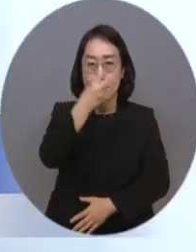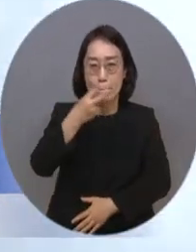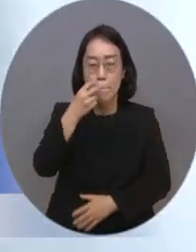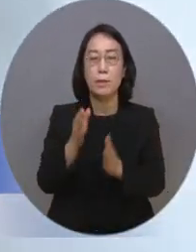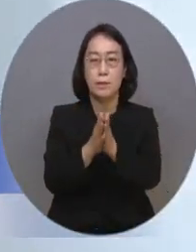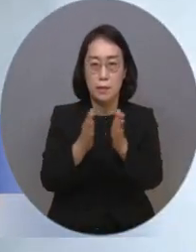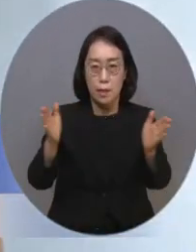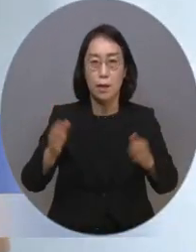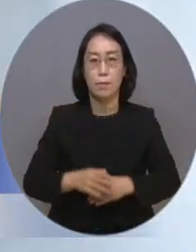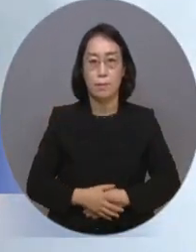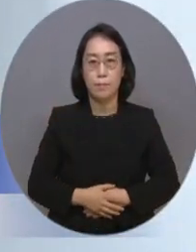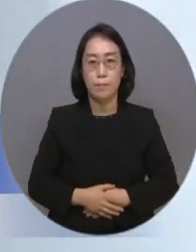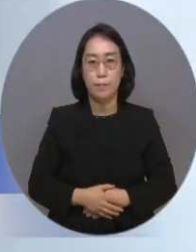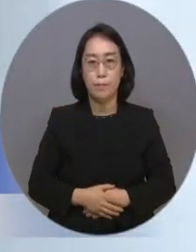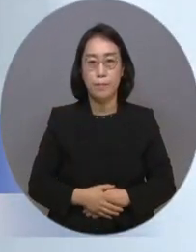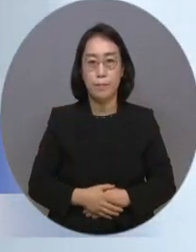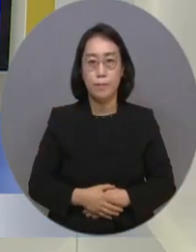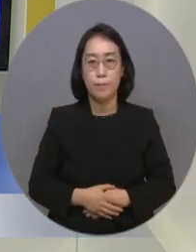됩니다.